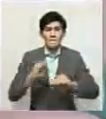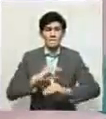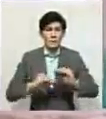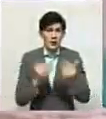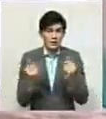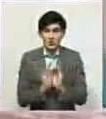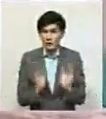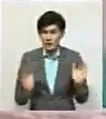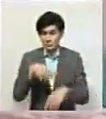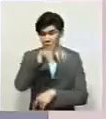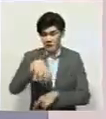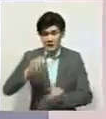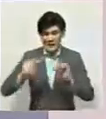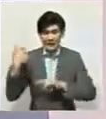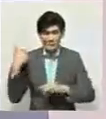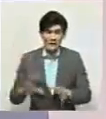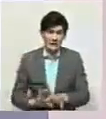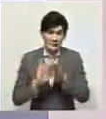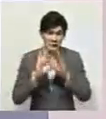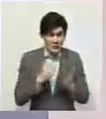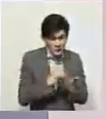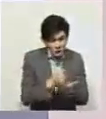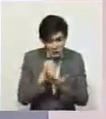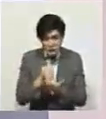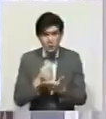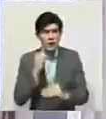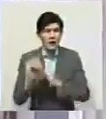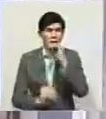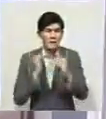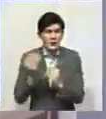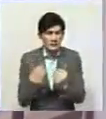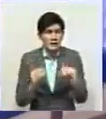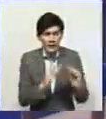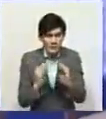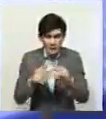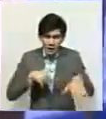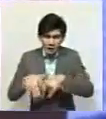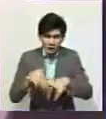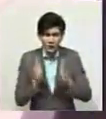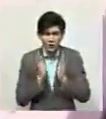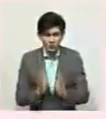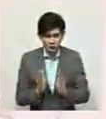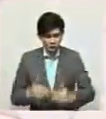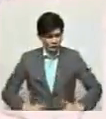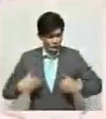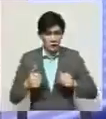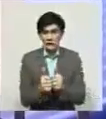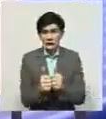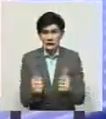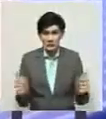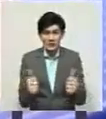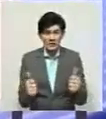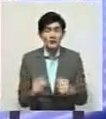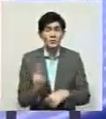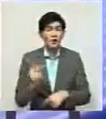การนี้ก็ขอบคุณหน่วยงานต่างๆที่เกี่ยวข้องค่ะที่เข้ามาช่วยเหลือในการพัฒนาพื้นที่ชุมชนจนทำให้ชาวบ้านมีความเป็นอยู่ที่ดีขึ้นกว่า